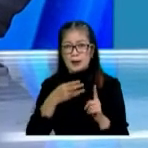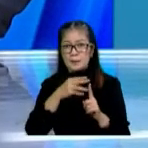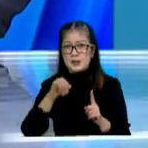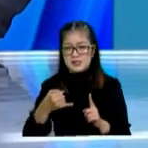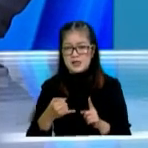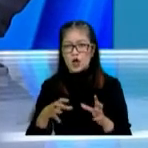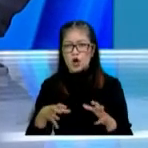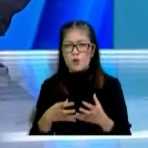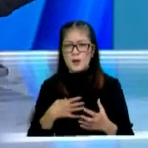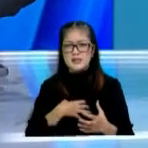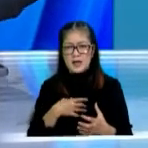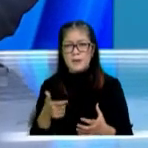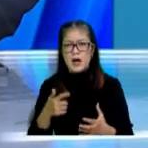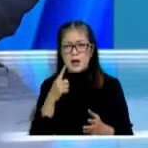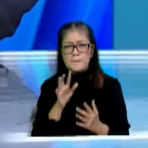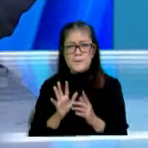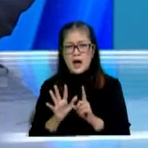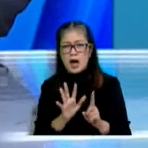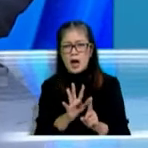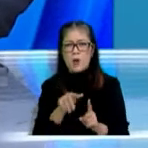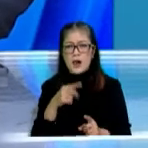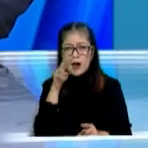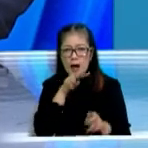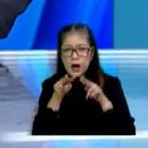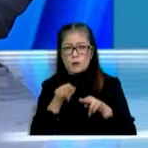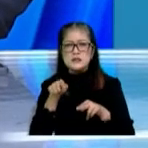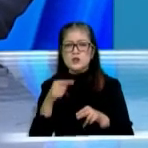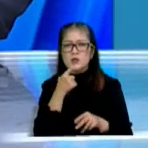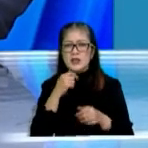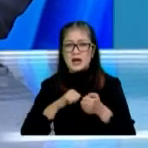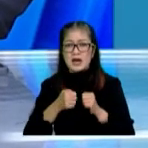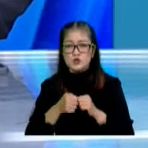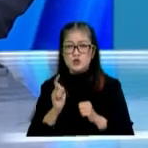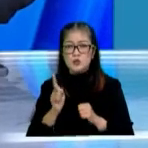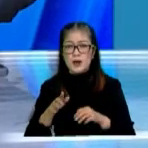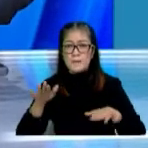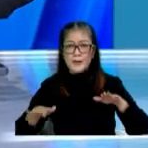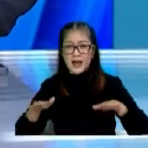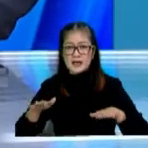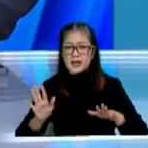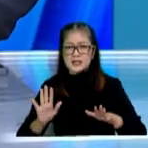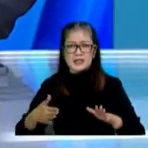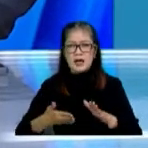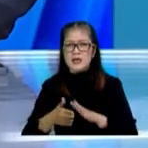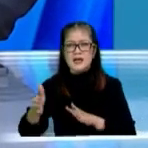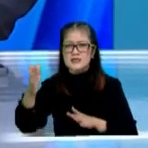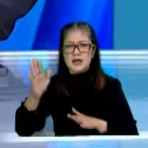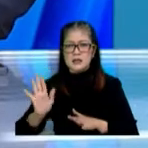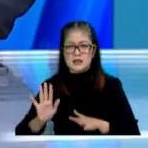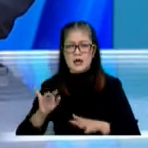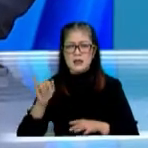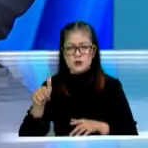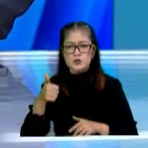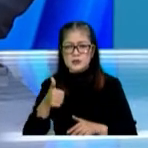Yosua. Komnas HAM akan mengawal kasus ini agar tidak terjadi peradilan sesat di mana seseorang diadili tidak sesuai dengan proporsi kesalahan